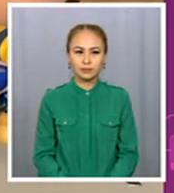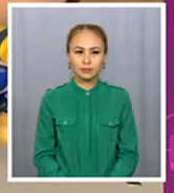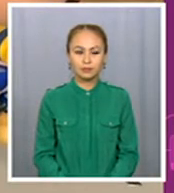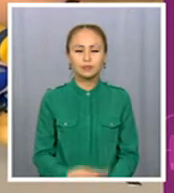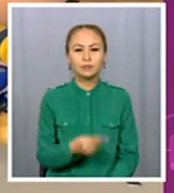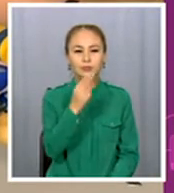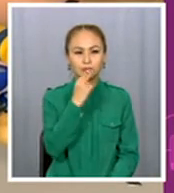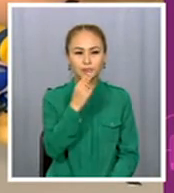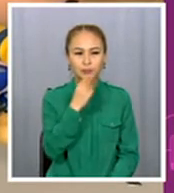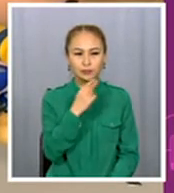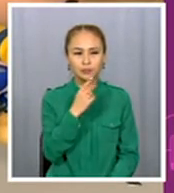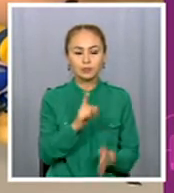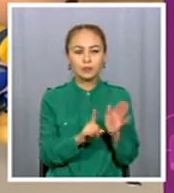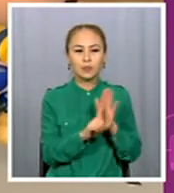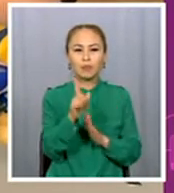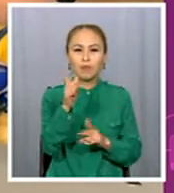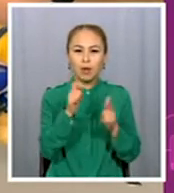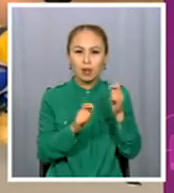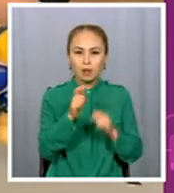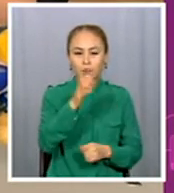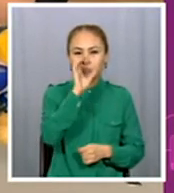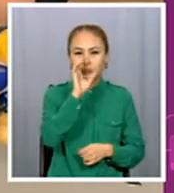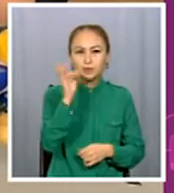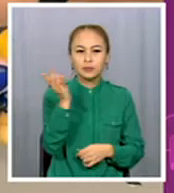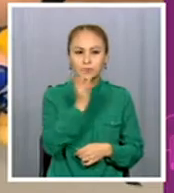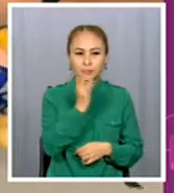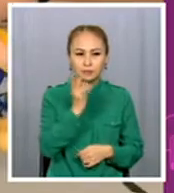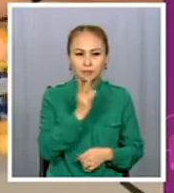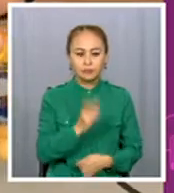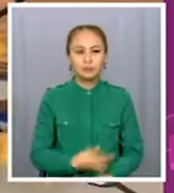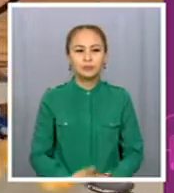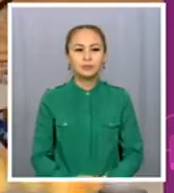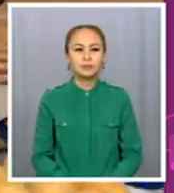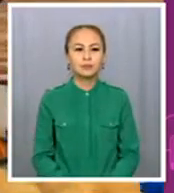алыңдар. Сөт үшіңдер, балапандар. Бал қосқам.